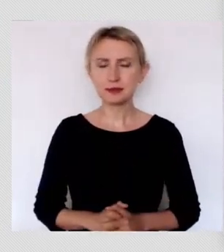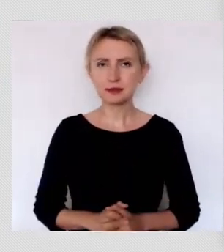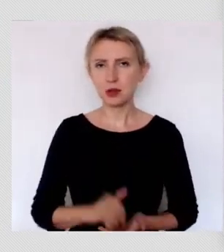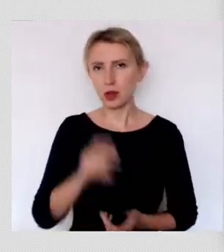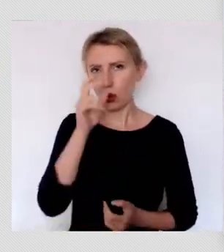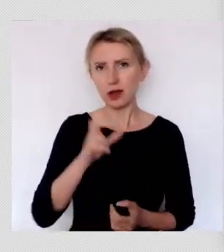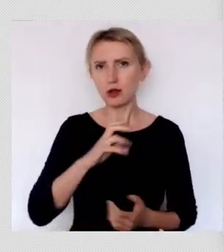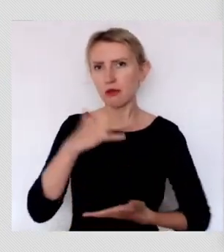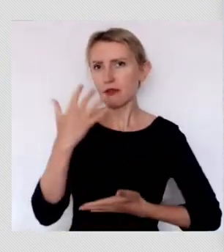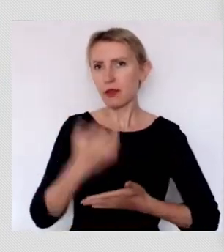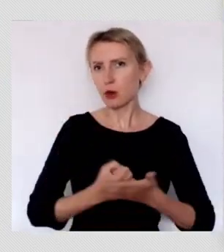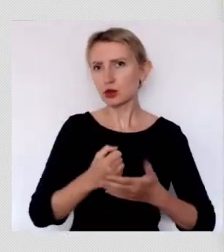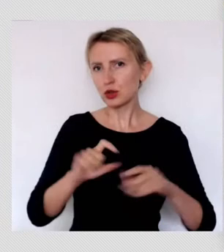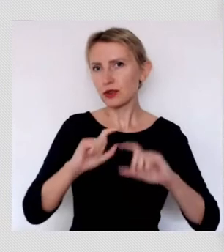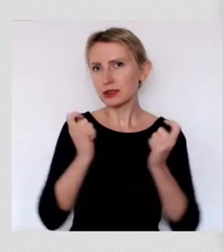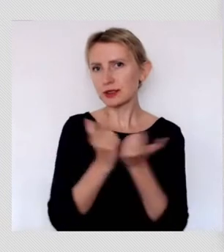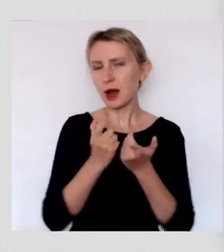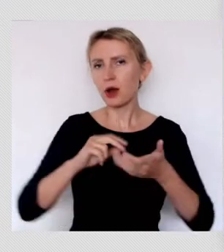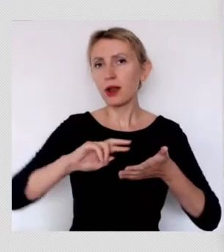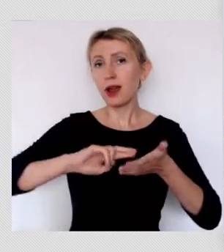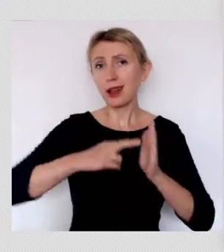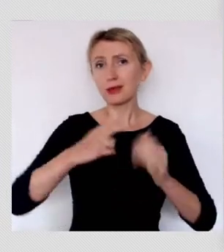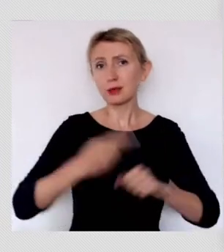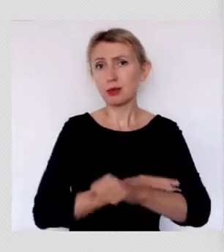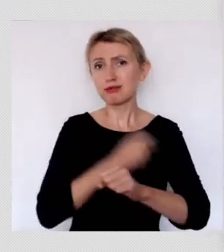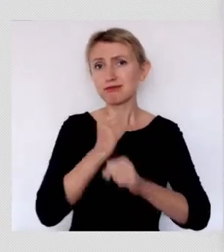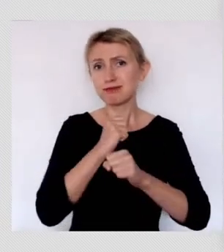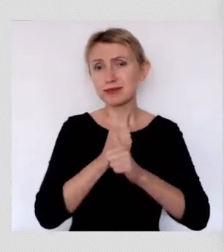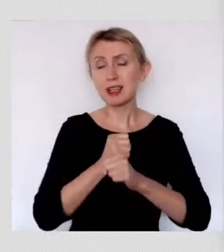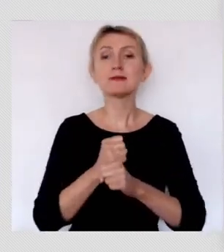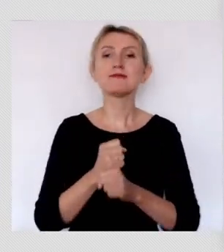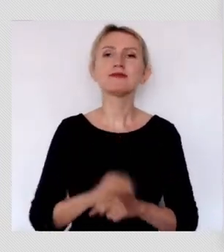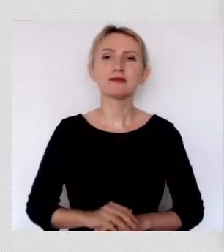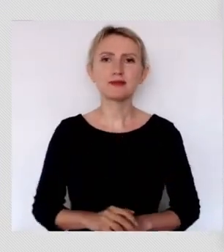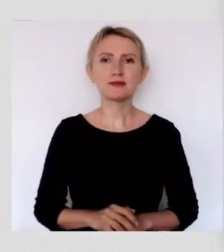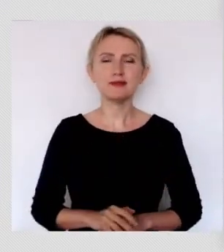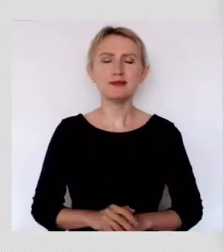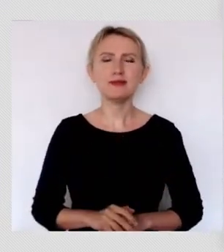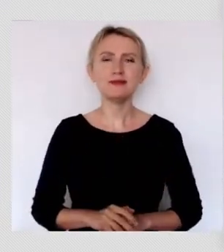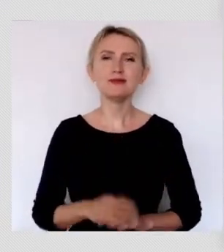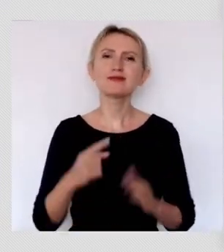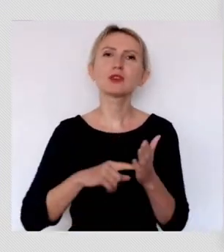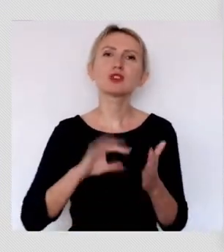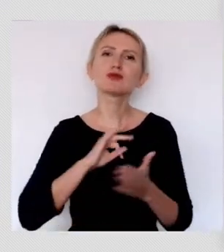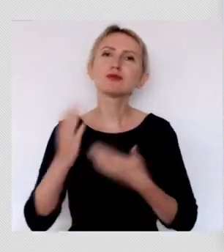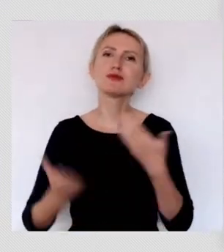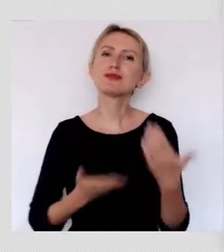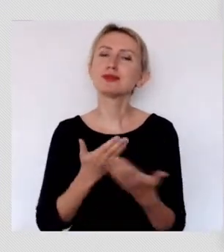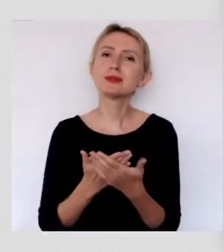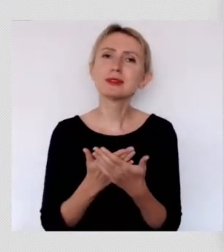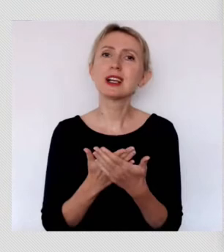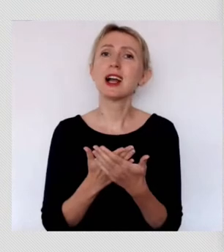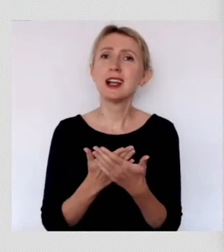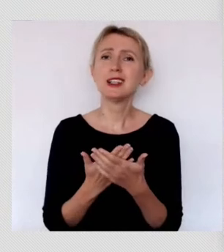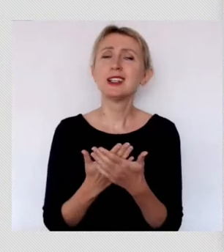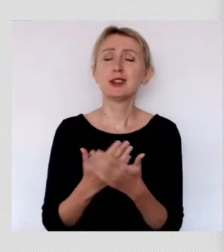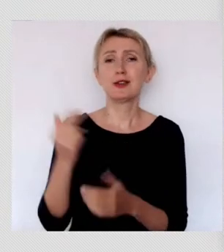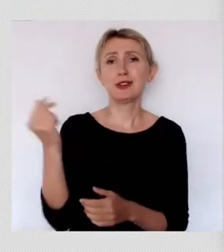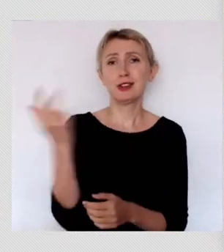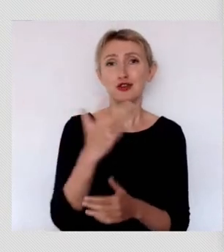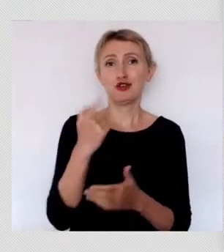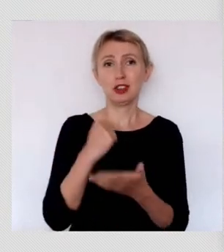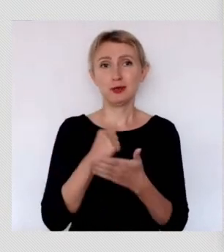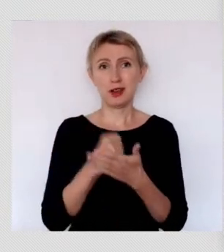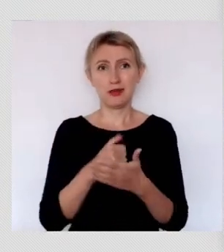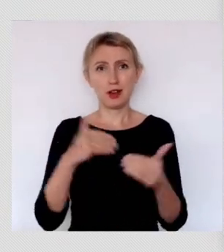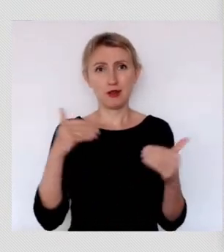wykorzystanie całej naszej administracji wyborczej, ale tutaj to się może mylę, więc to jest taki mój postulat w tym zakresie, że na tych trzech jakby aspektach można